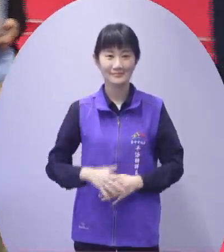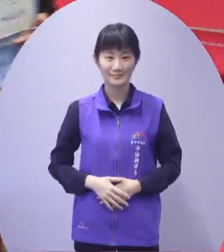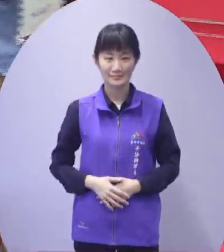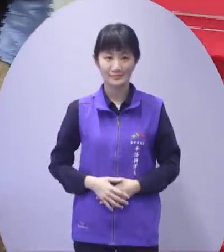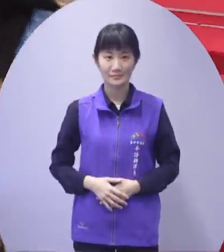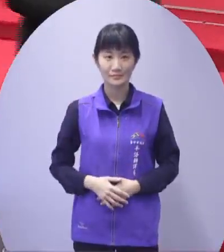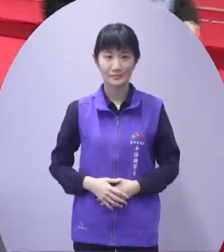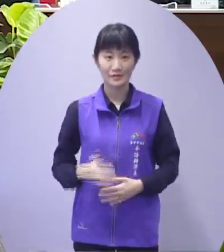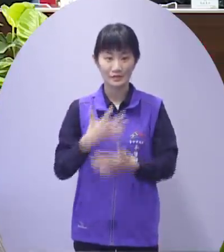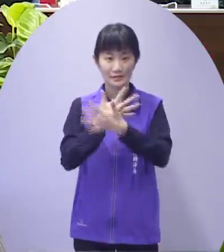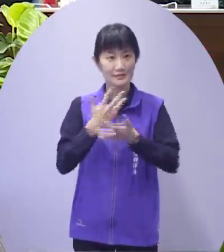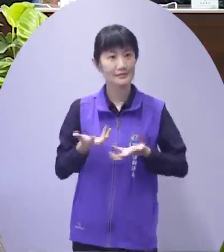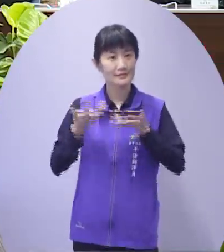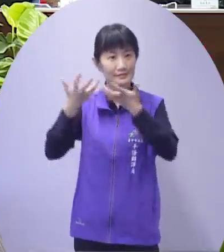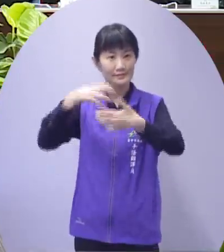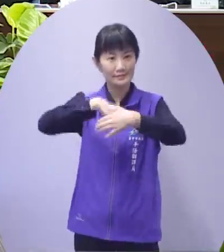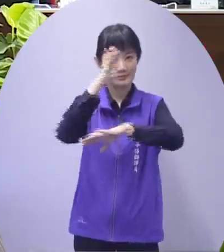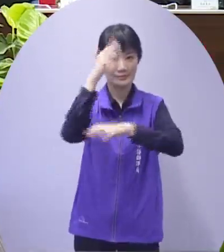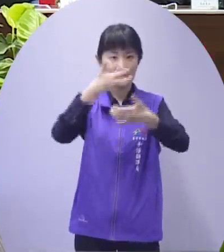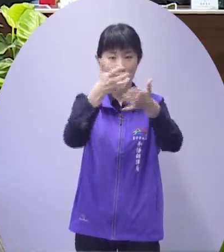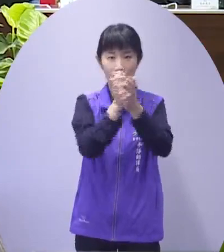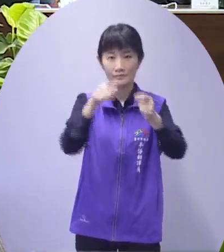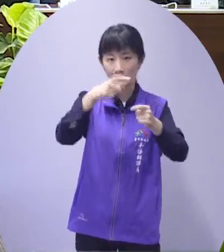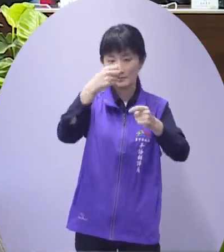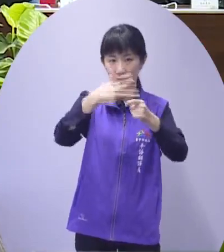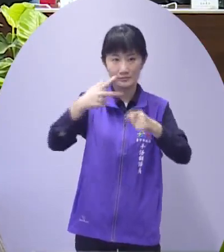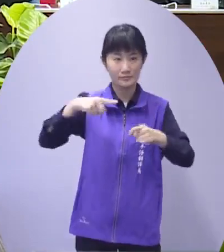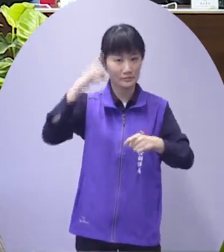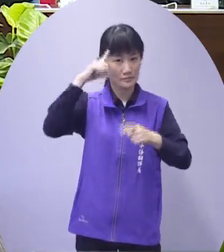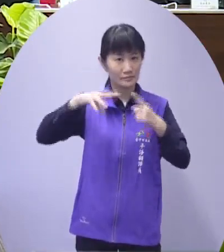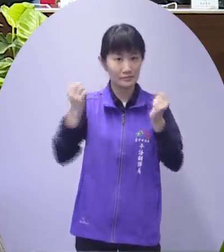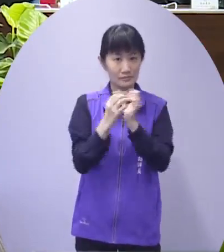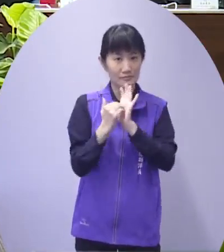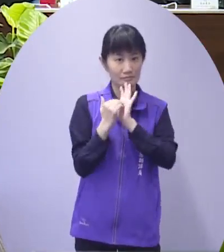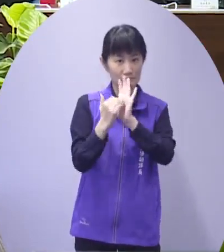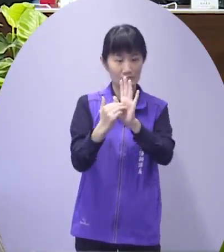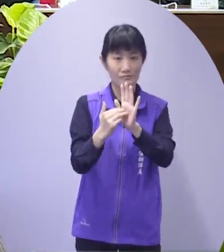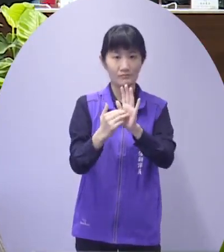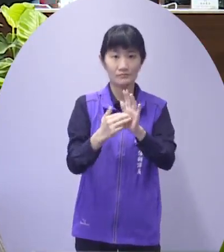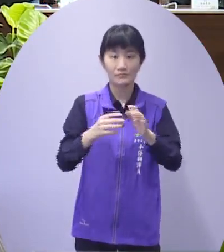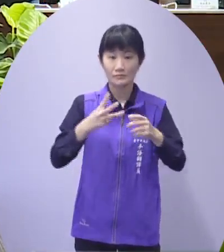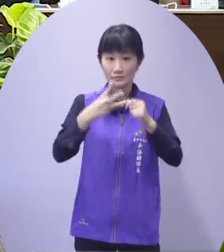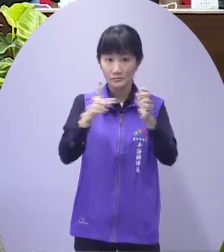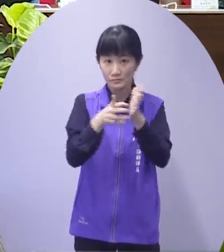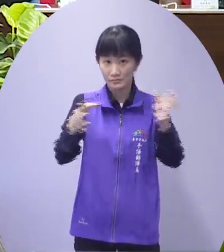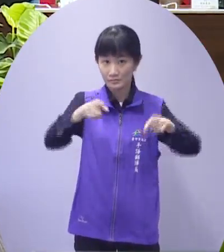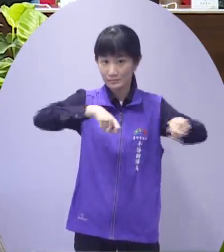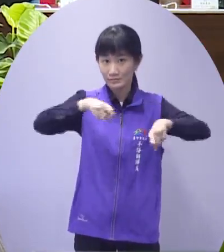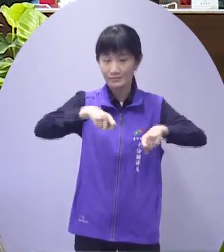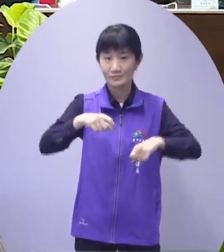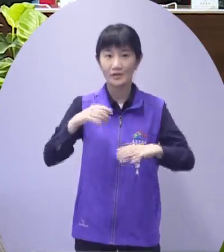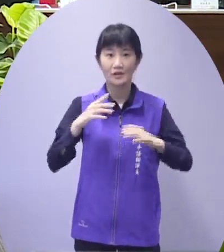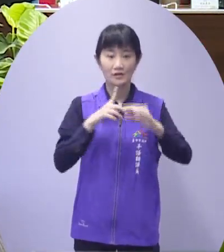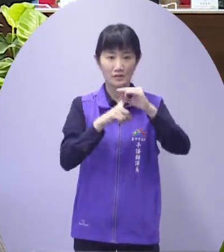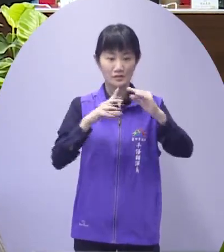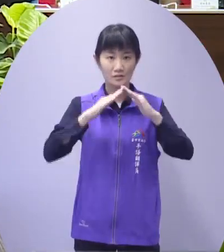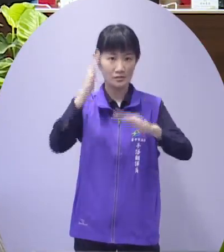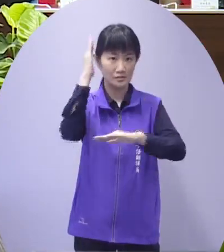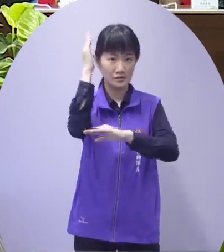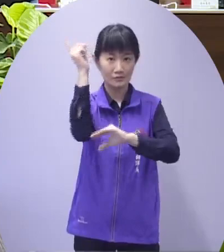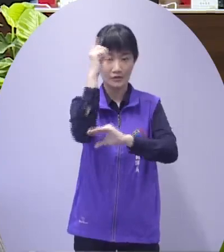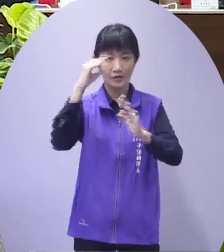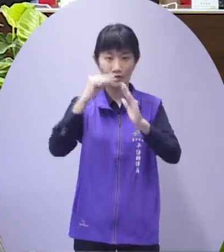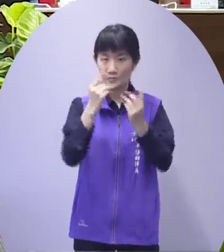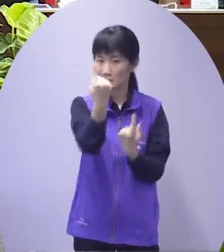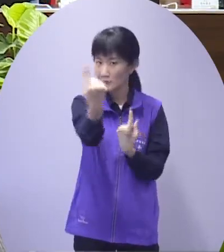现奖。内政部108年度灾害防救深耕第三期计划，本府消防局荣获全国基优县